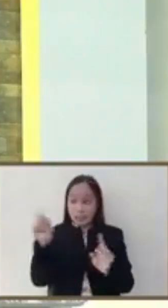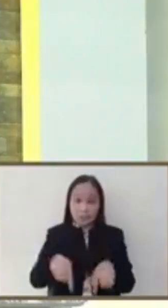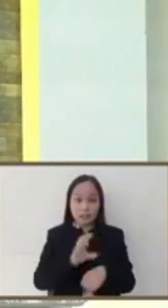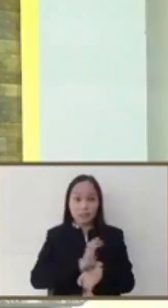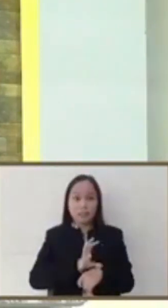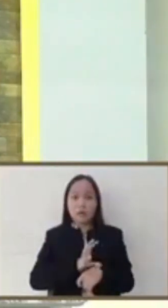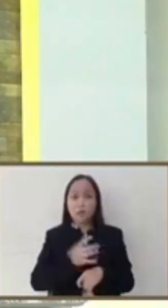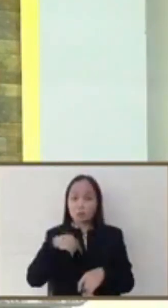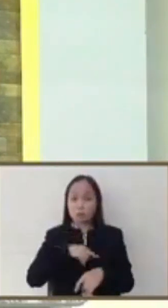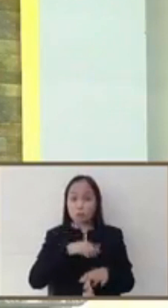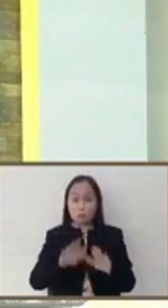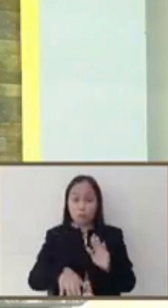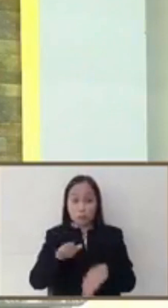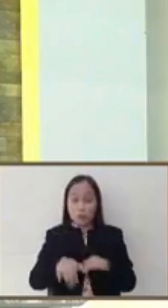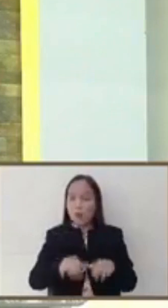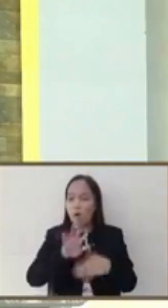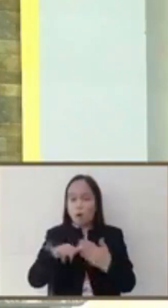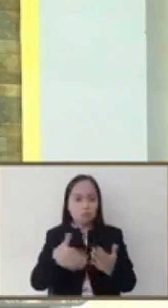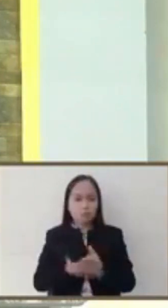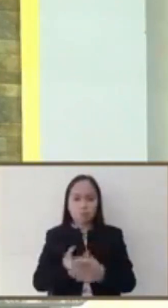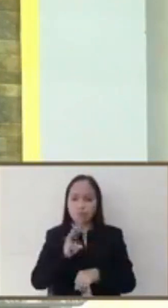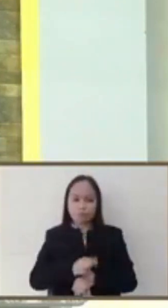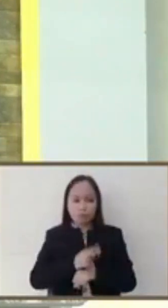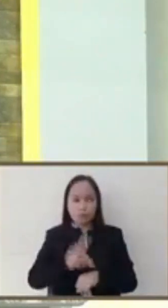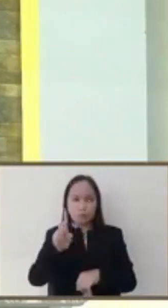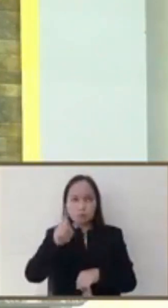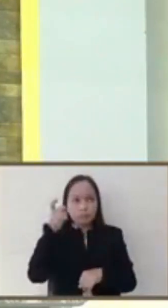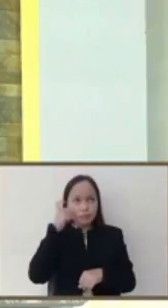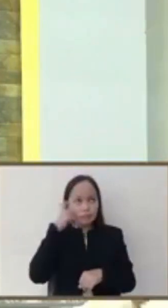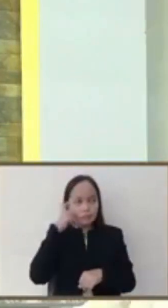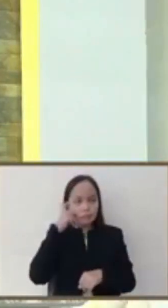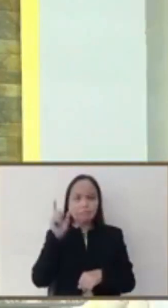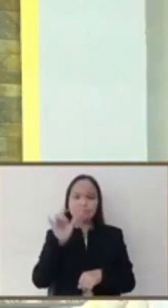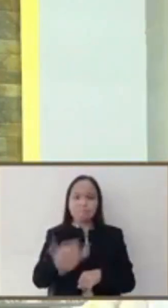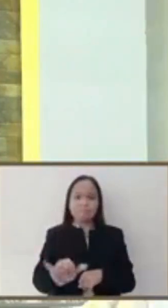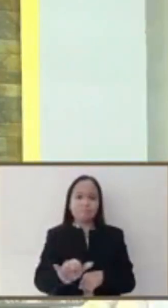ang paglakad ninyo, lahat ng gawain ninyo, nasa isip ninyo is eternity.